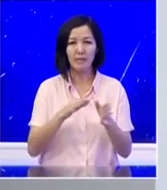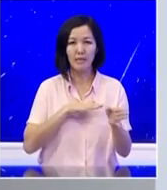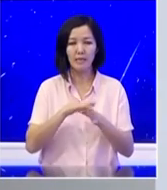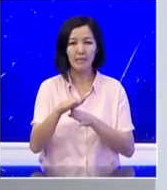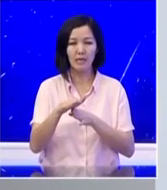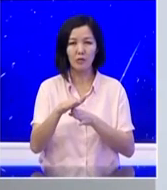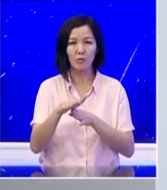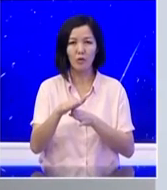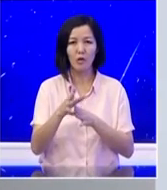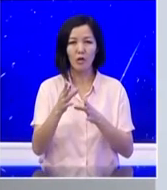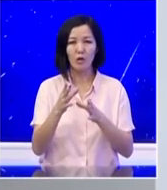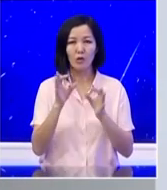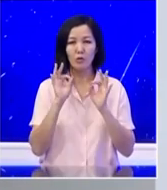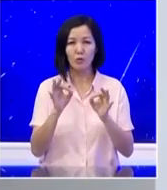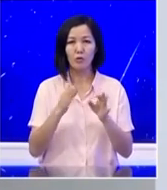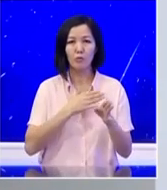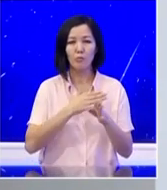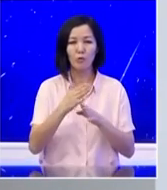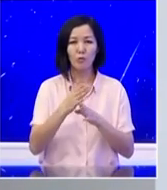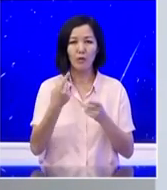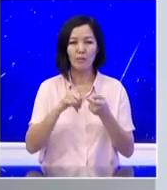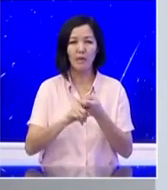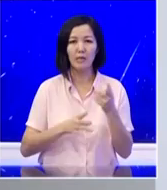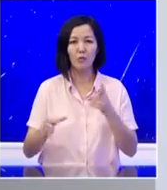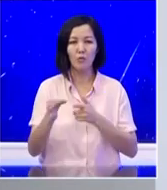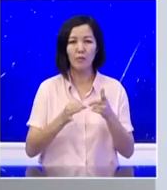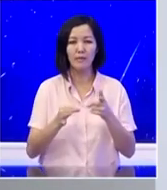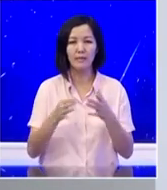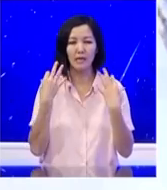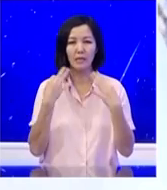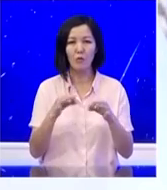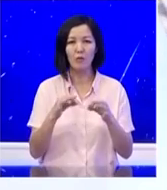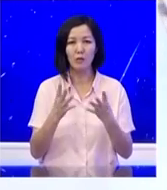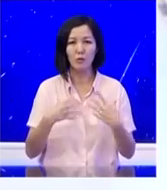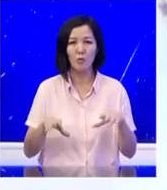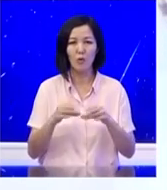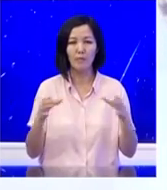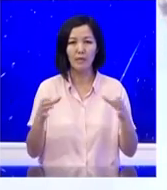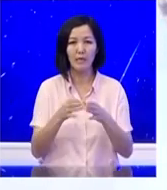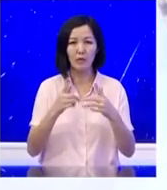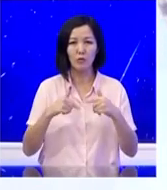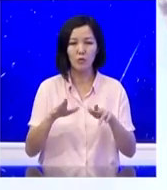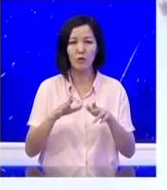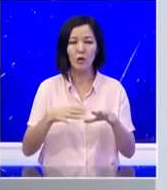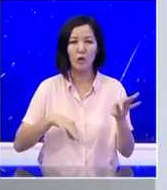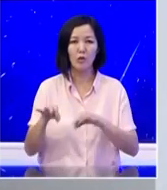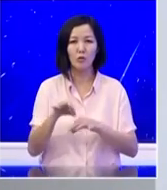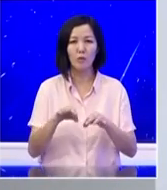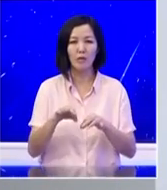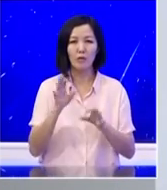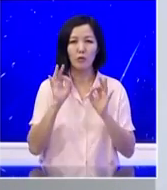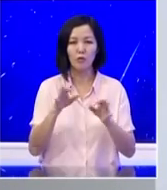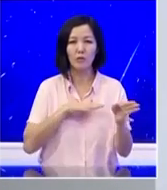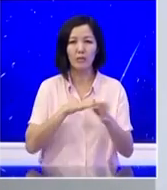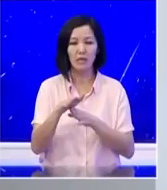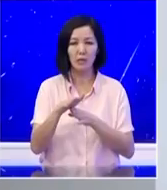асуы, қаржының дұрыс жұмсалуына байланысты облысымызда тәуелсіз қоғамдық кеңес құрылды. Осы жобалар сапалы іске асып